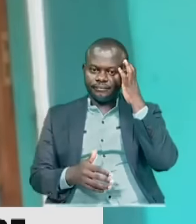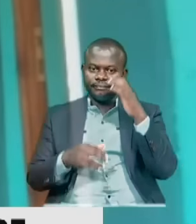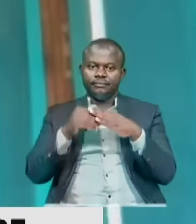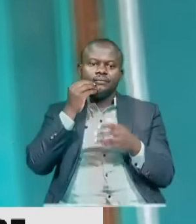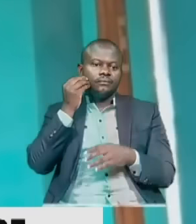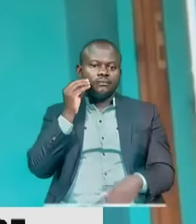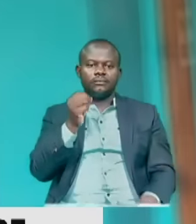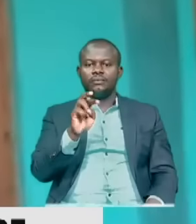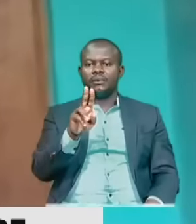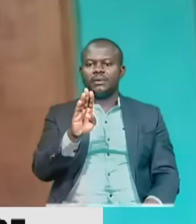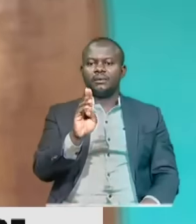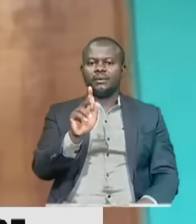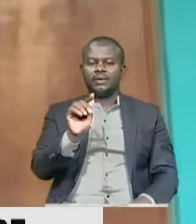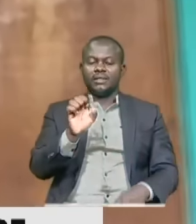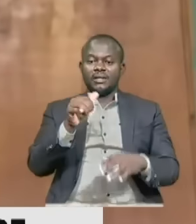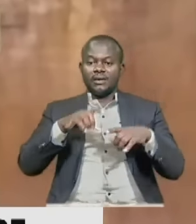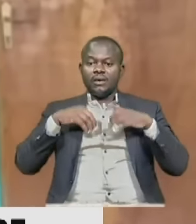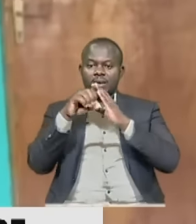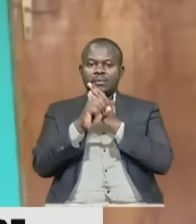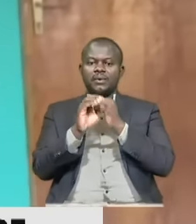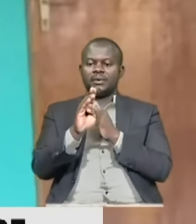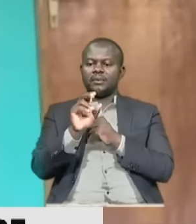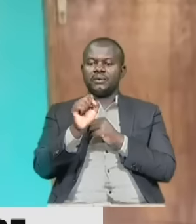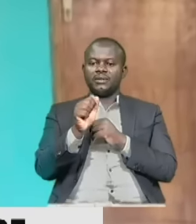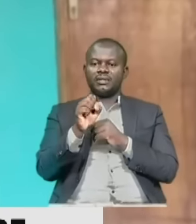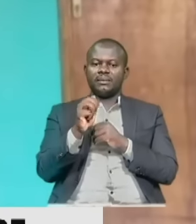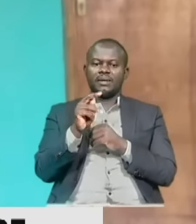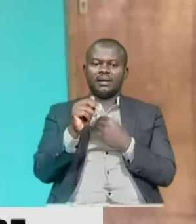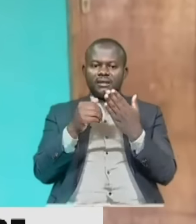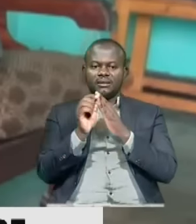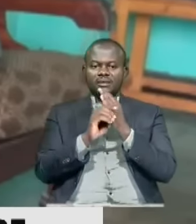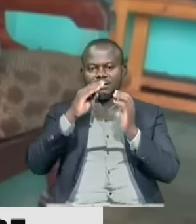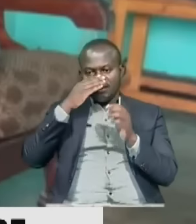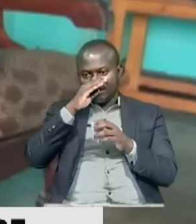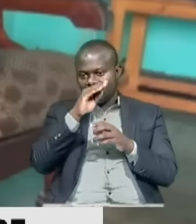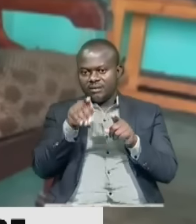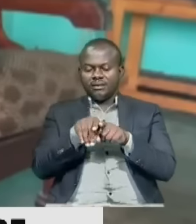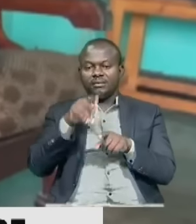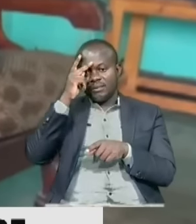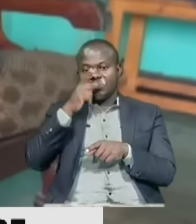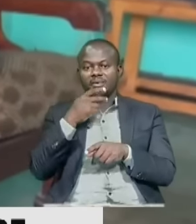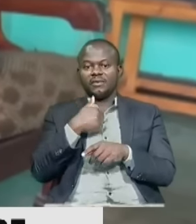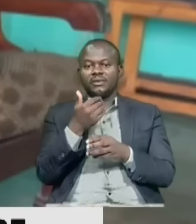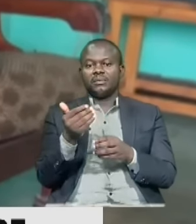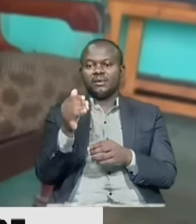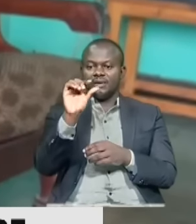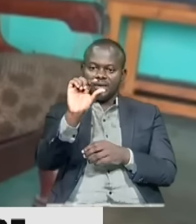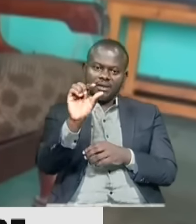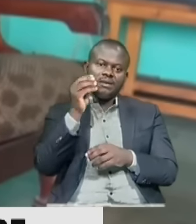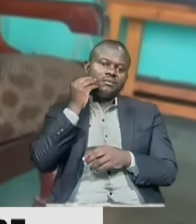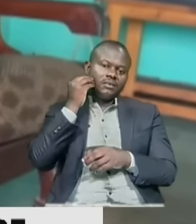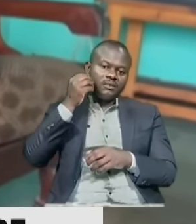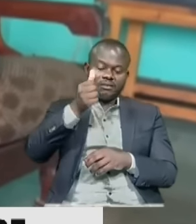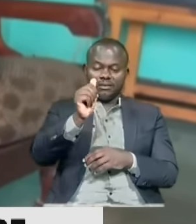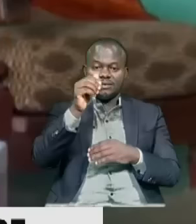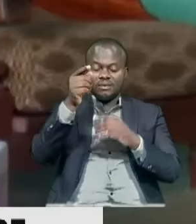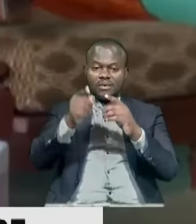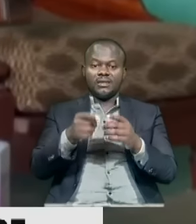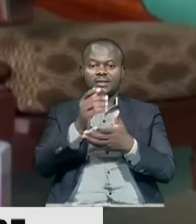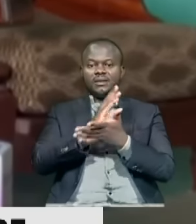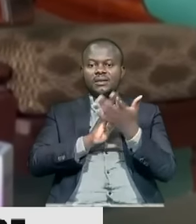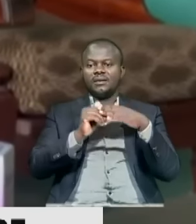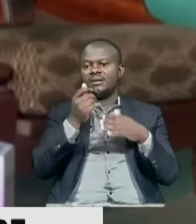kwa Mbarubukeye Judite utuye mu murenge wa Busasamana mu karere ka Nyanza, nk'umubyeyi ufite umwana muto mu rugo uhasanga imwe